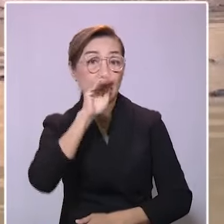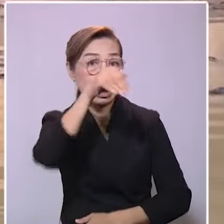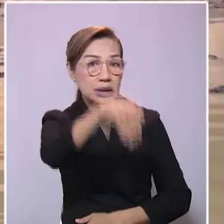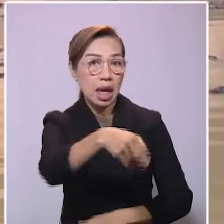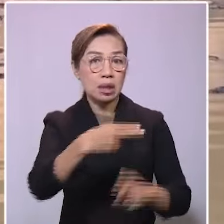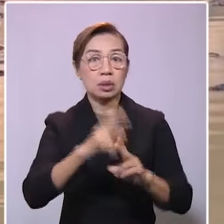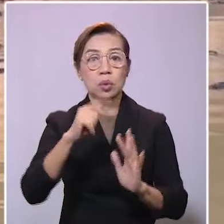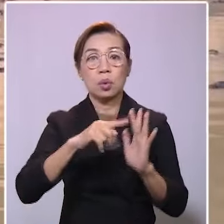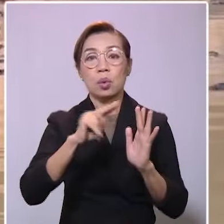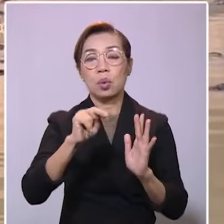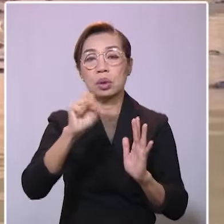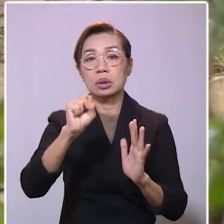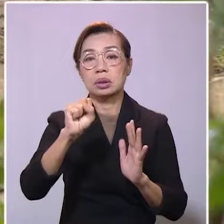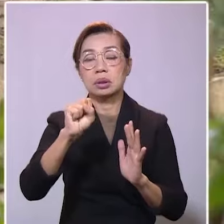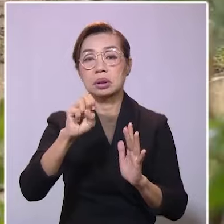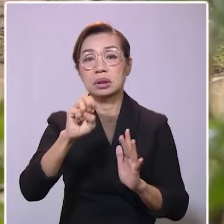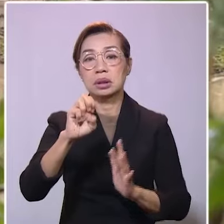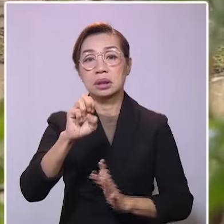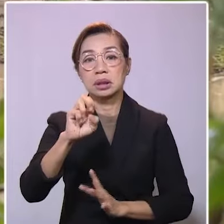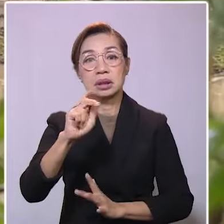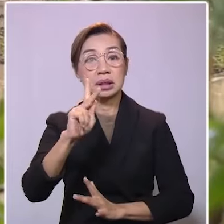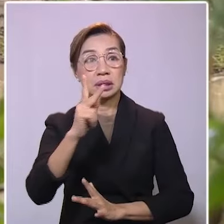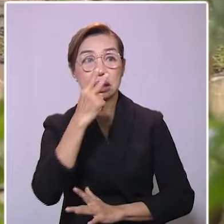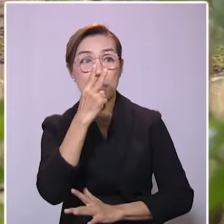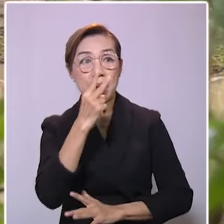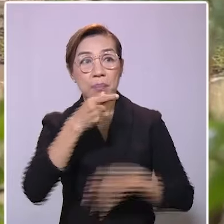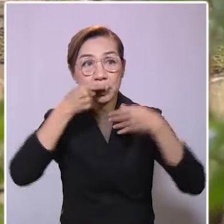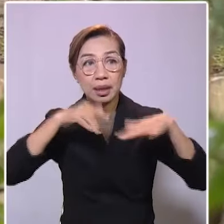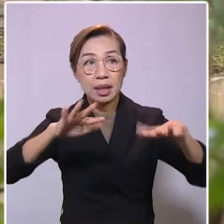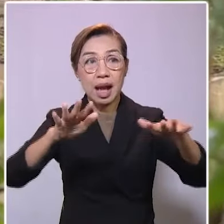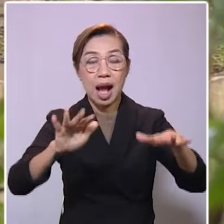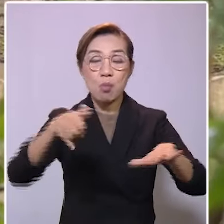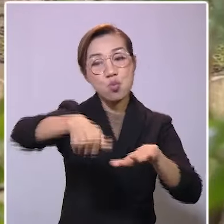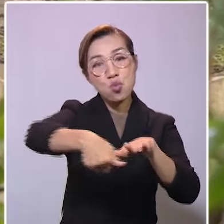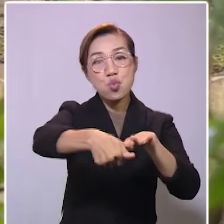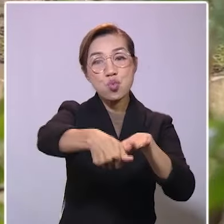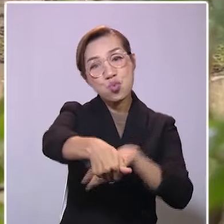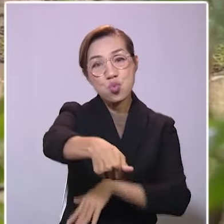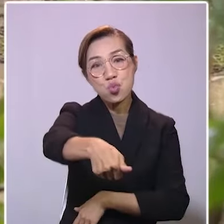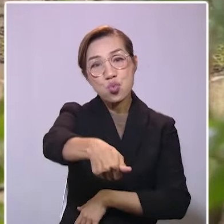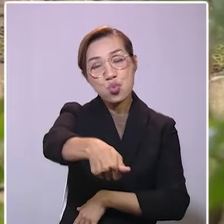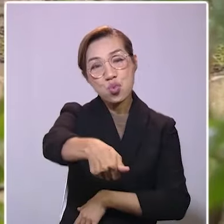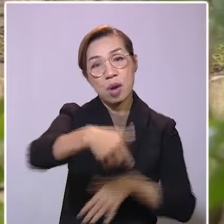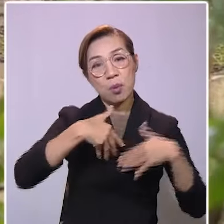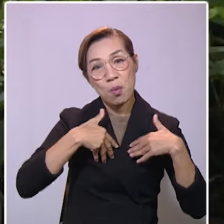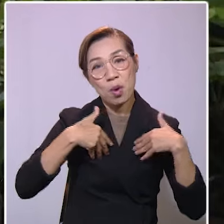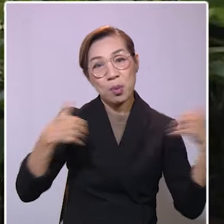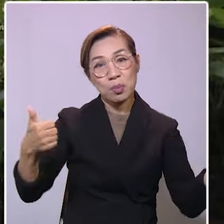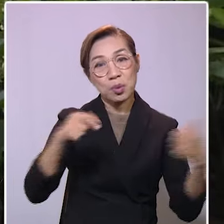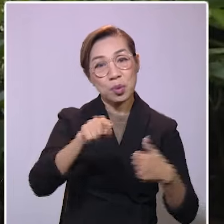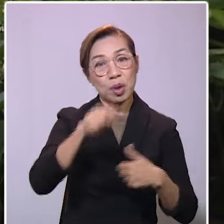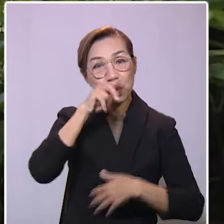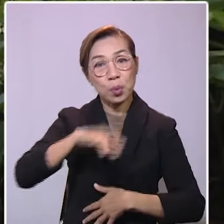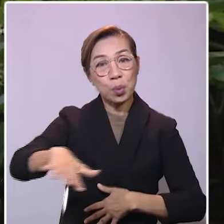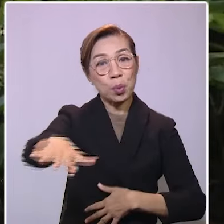ศึกนี่ค่ะชิวมากเลยเช้าวันนี้สบายมามาแช่น้ำเล่นน้ำแบบนี้ในลำ